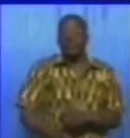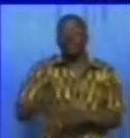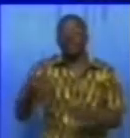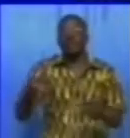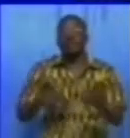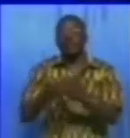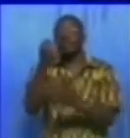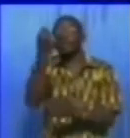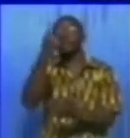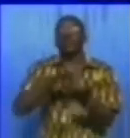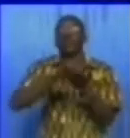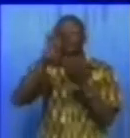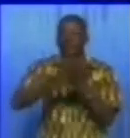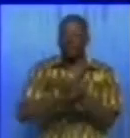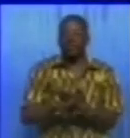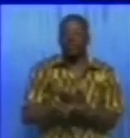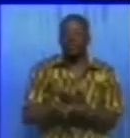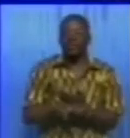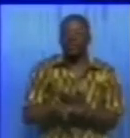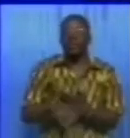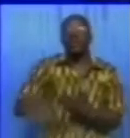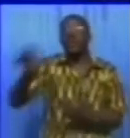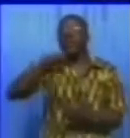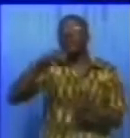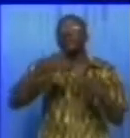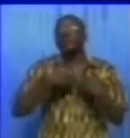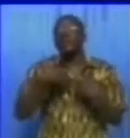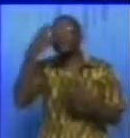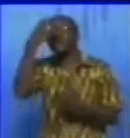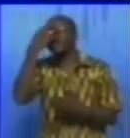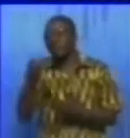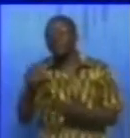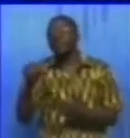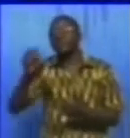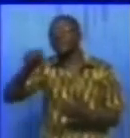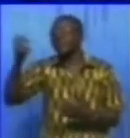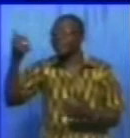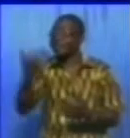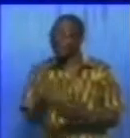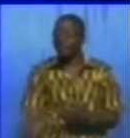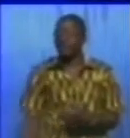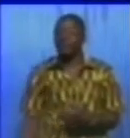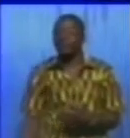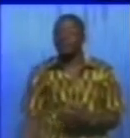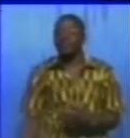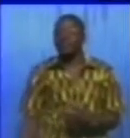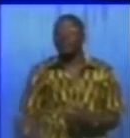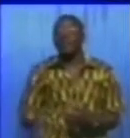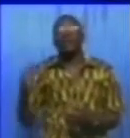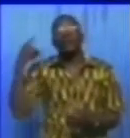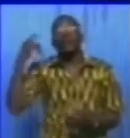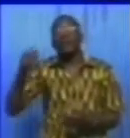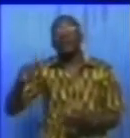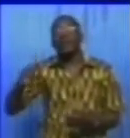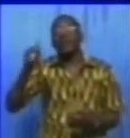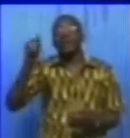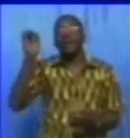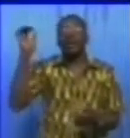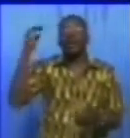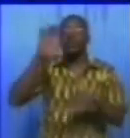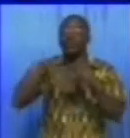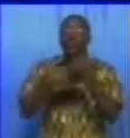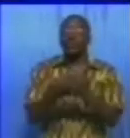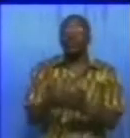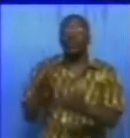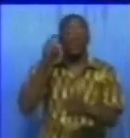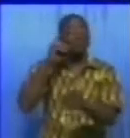on sait que vous allez pouvoir boire. Est-ce que vous allez dormir? C'est autre chose. Mais en tout cas, la boisson là, elle est garantie. Mais